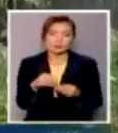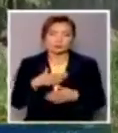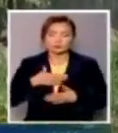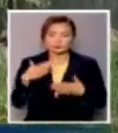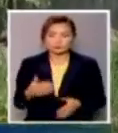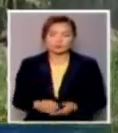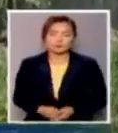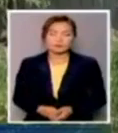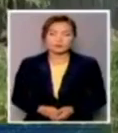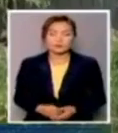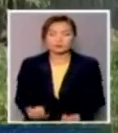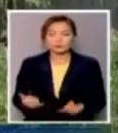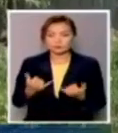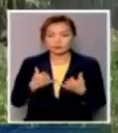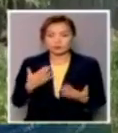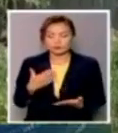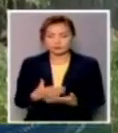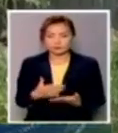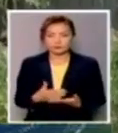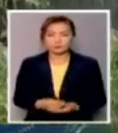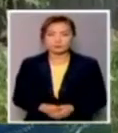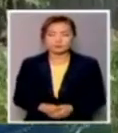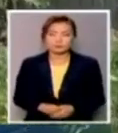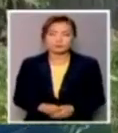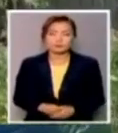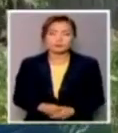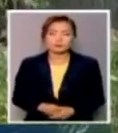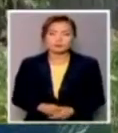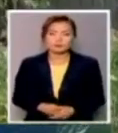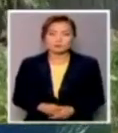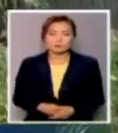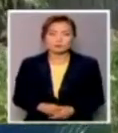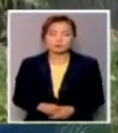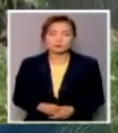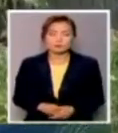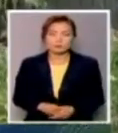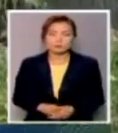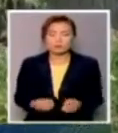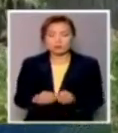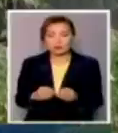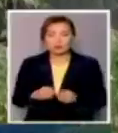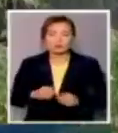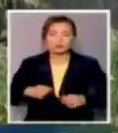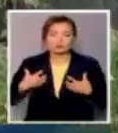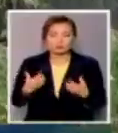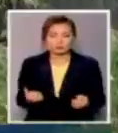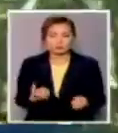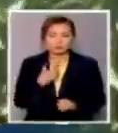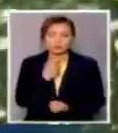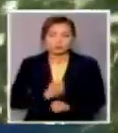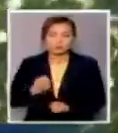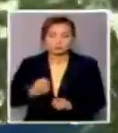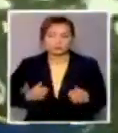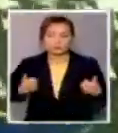батыр өмірдің әлі тұр соқпағаны кездескенде сол мойымай Hayrat ben zikrimi ötküzüp